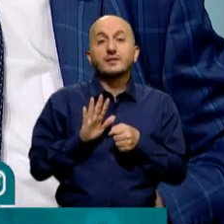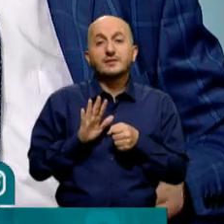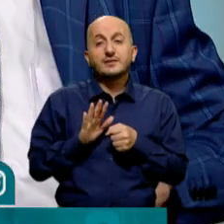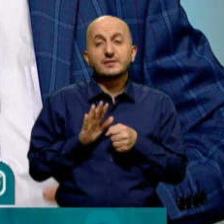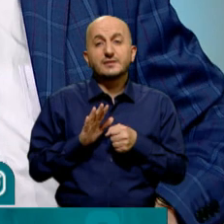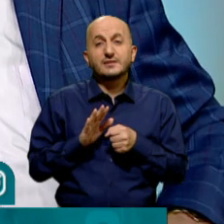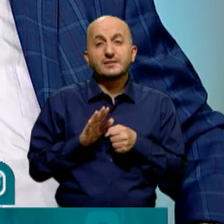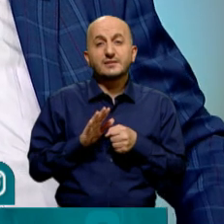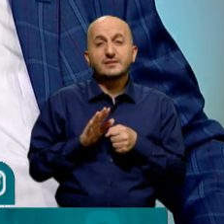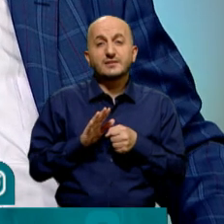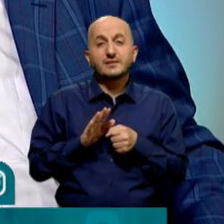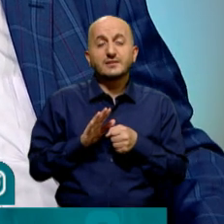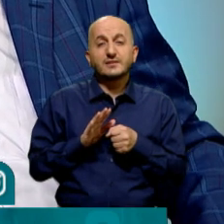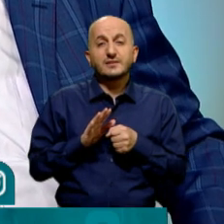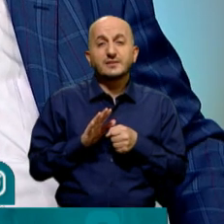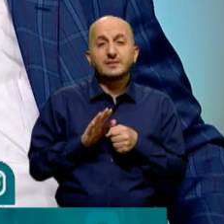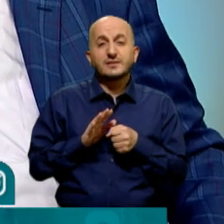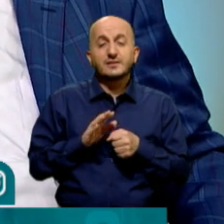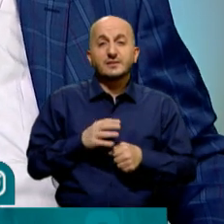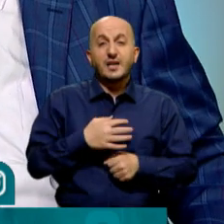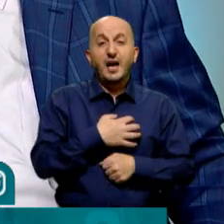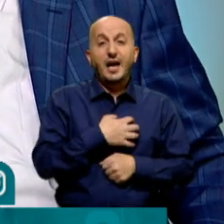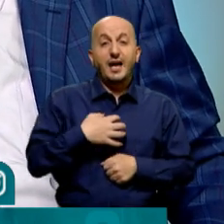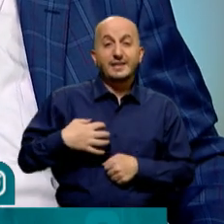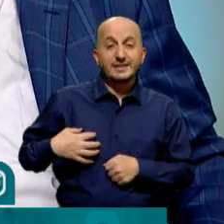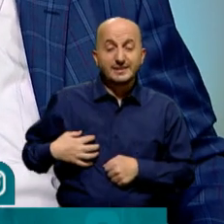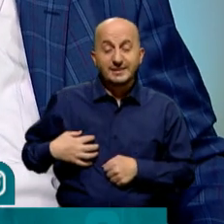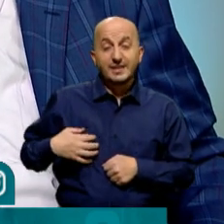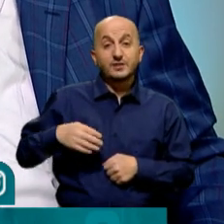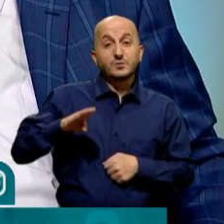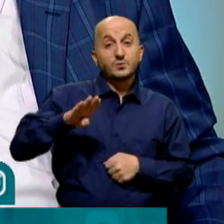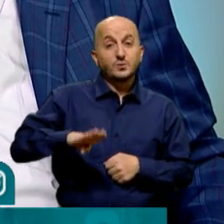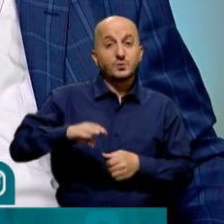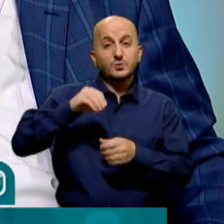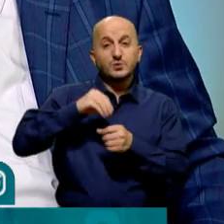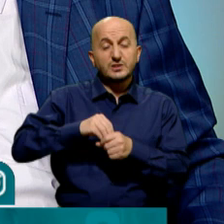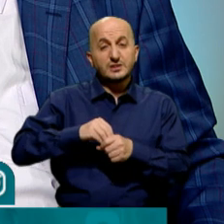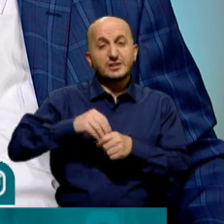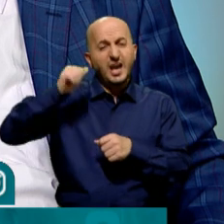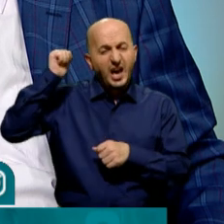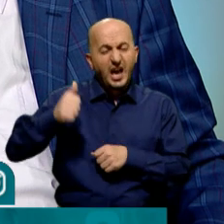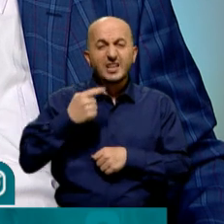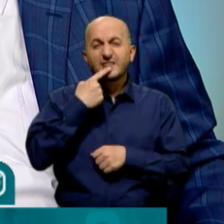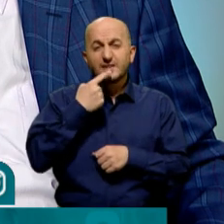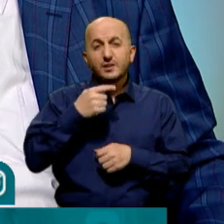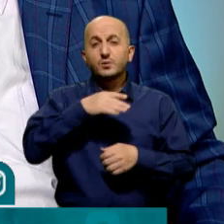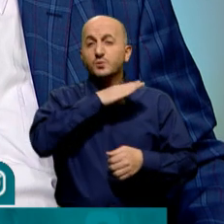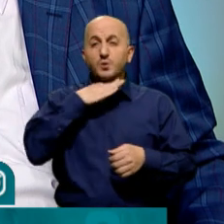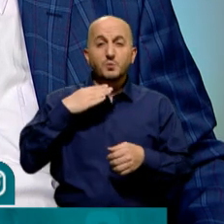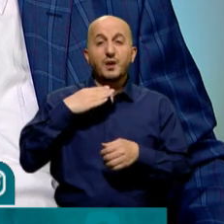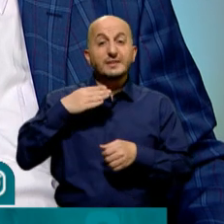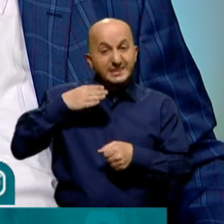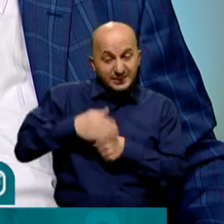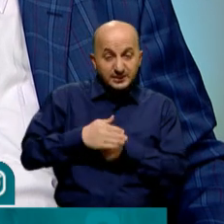amca annem evladına dair bir adakta mı bulundu? Onun adına her yıl kurban keseceğim falan mı evet, dedi? Evet,